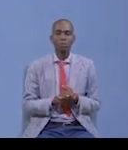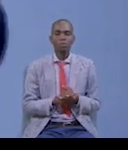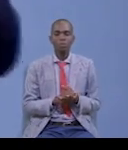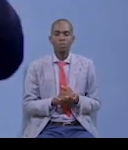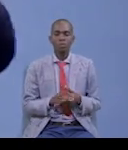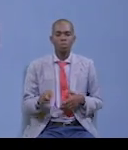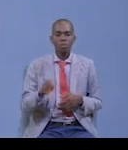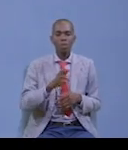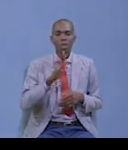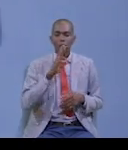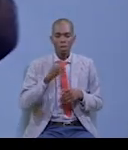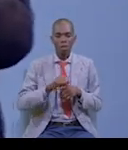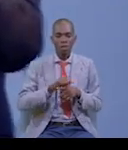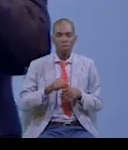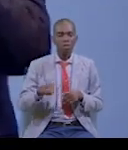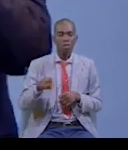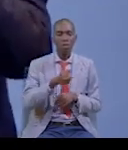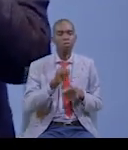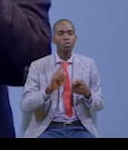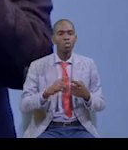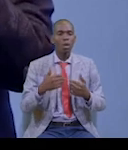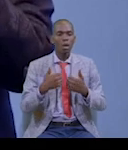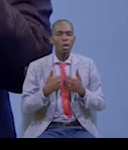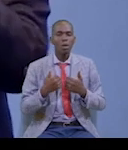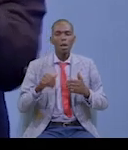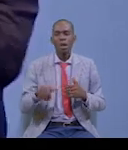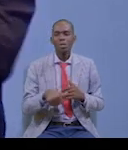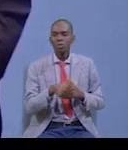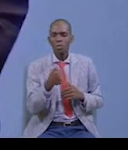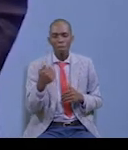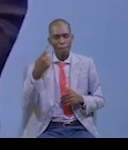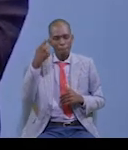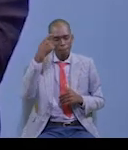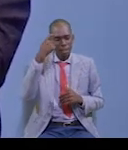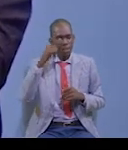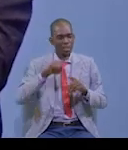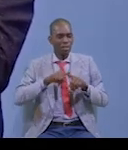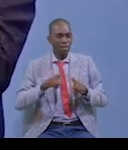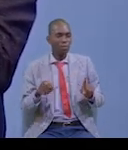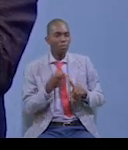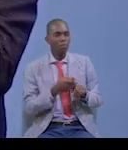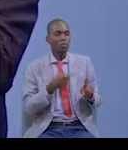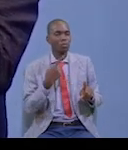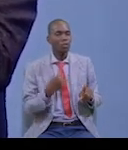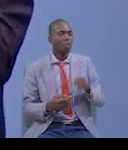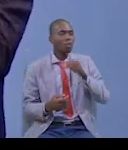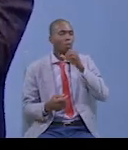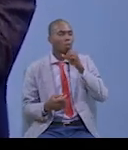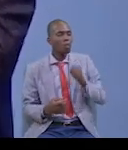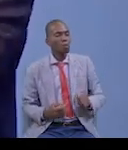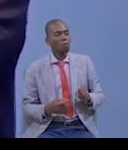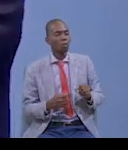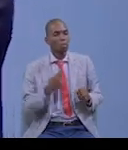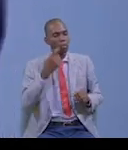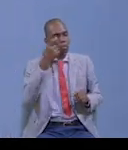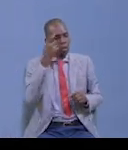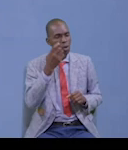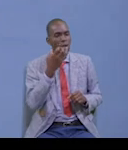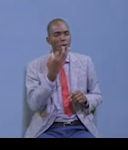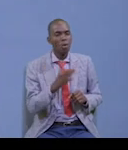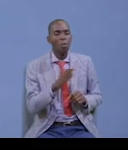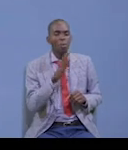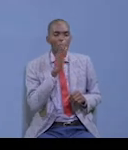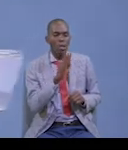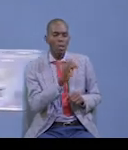పొందుకుంటారు. To make them have another mind now than the mind they had when they were civilians.